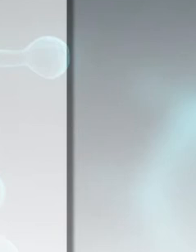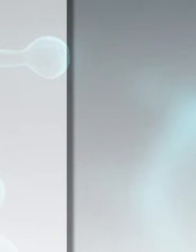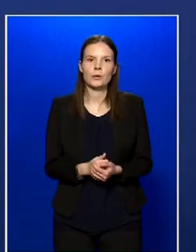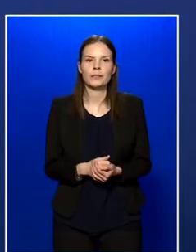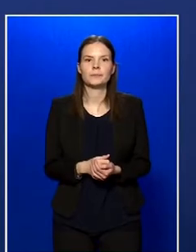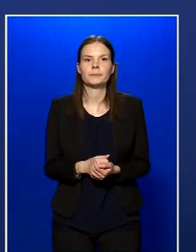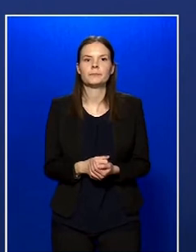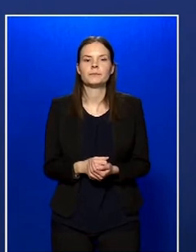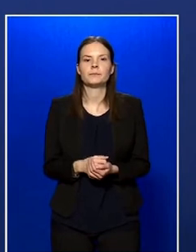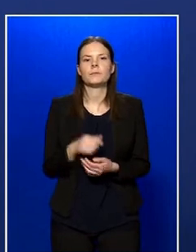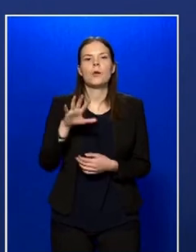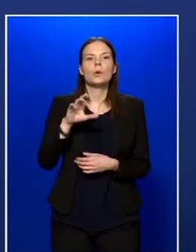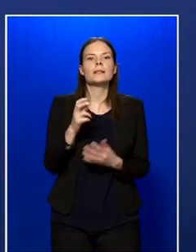előírásokat.